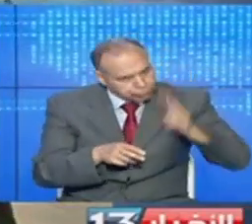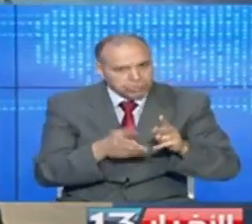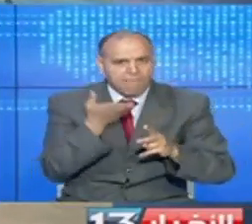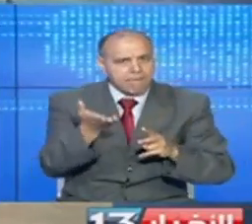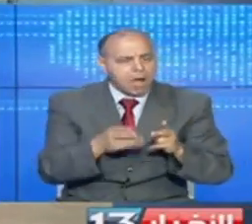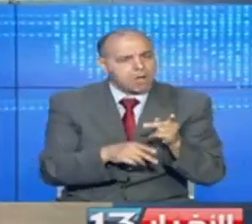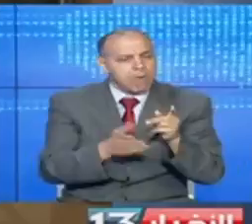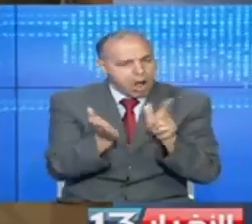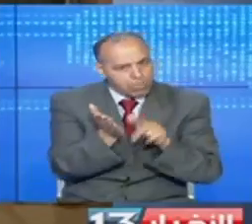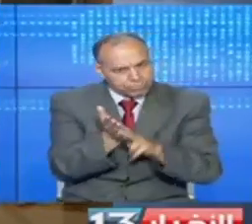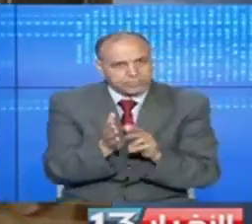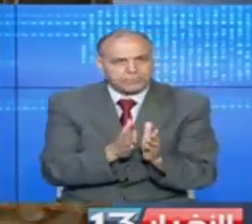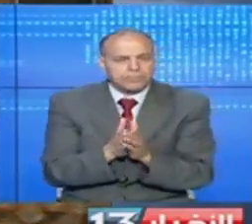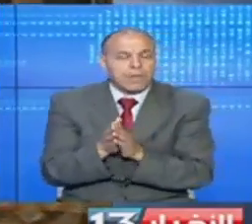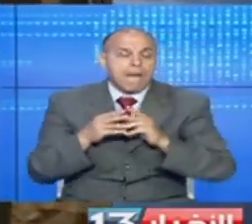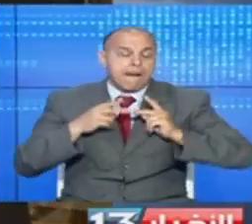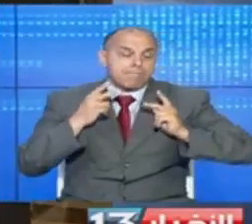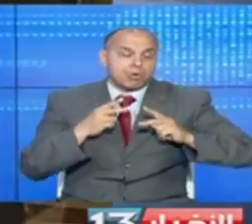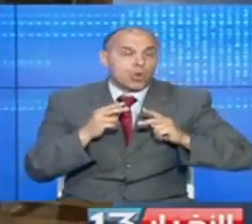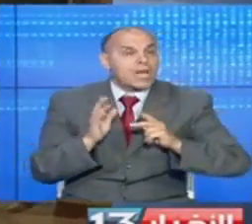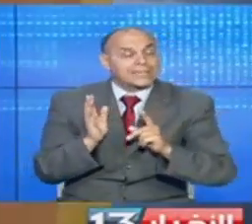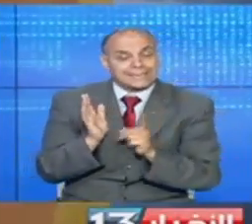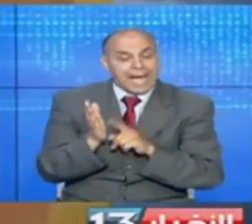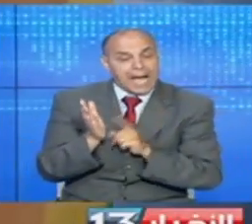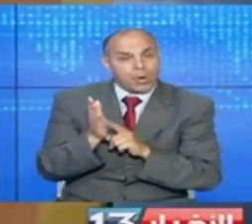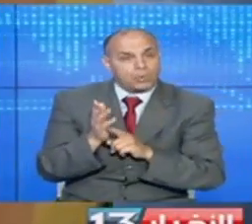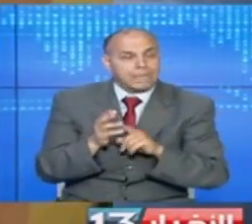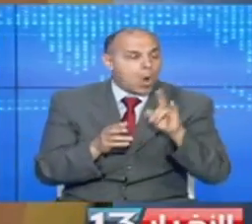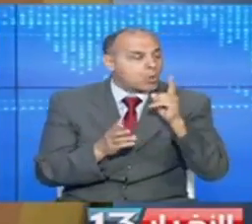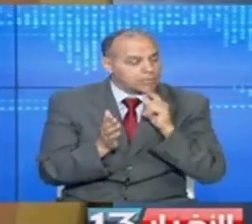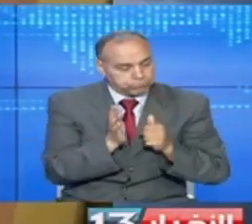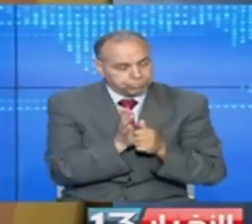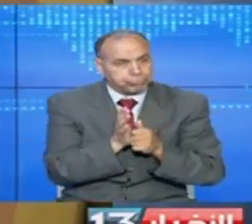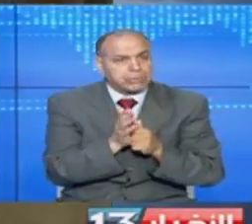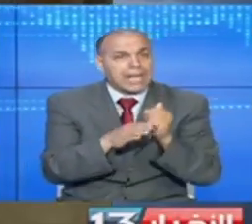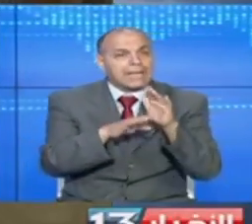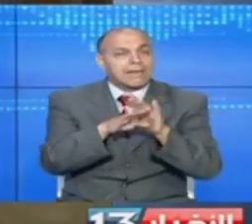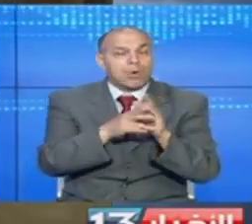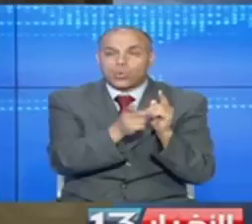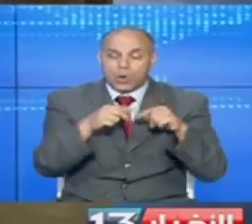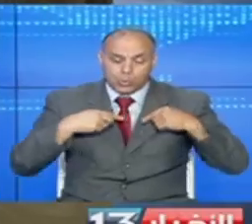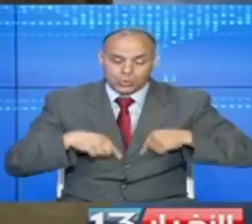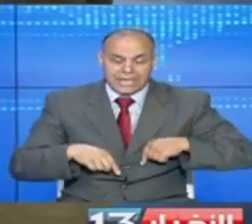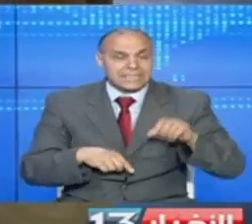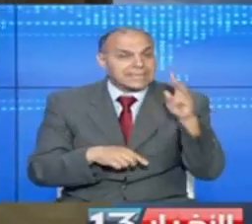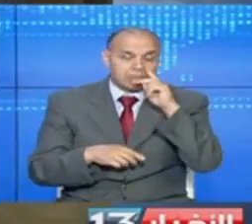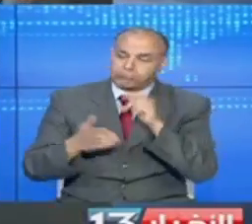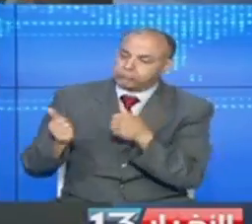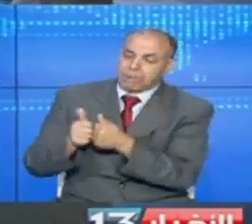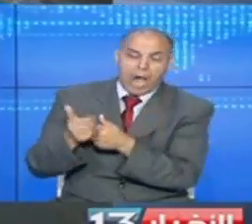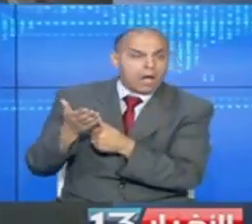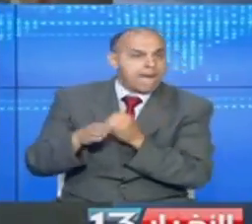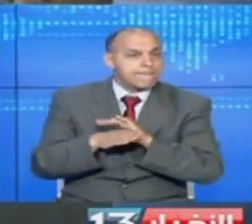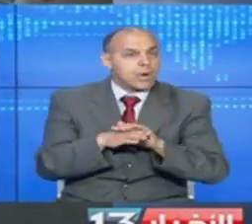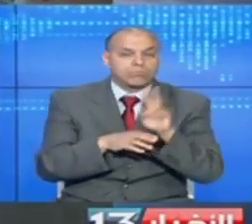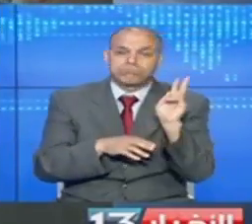معناها تطبيقية. البروتوكول الصحي ومدى استجابة الوحدات السياحية للضوابط التي وضعتها وزارة السياحة كان